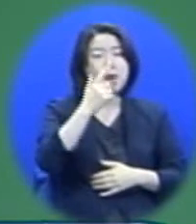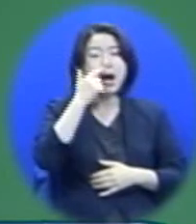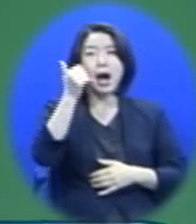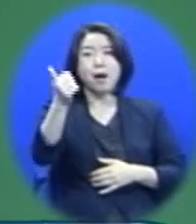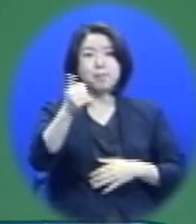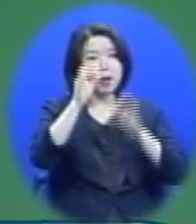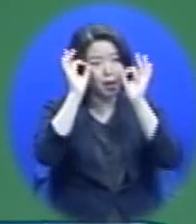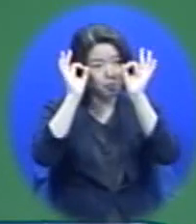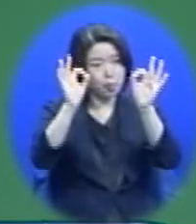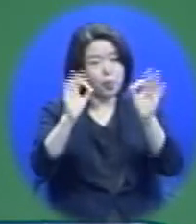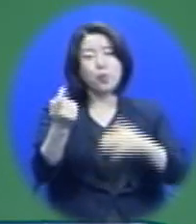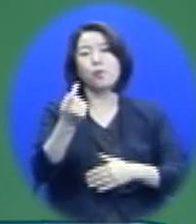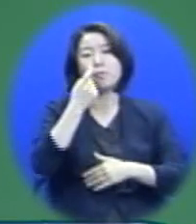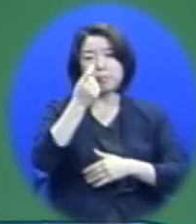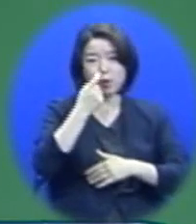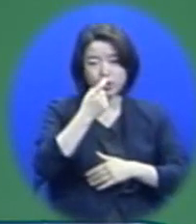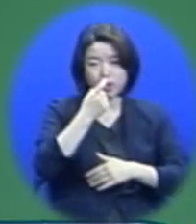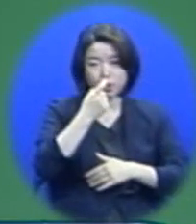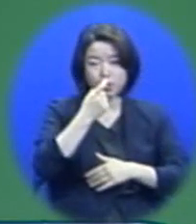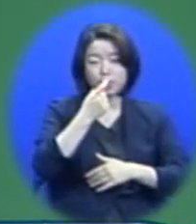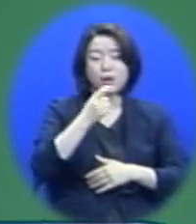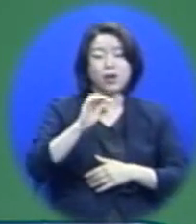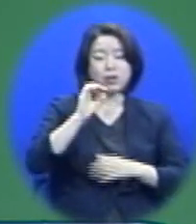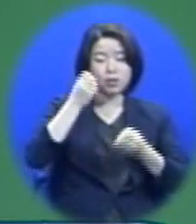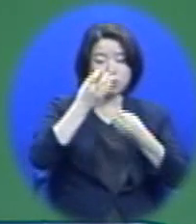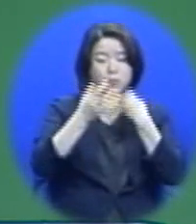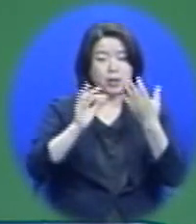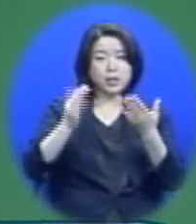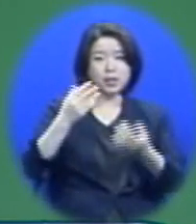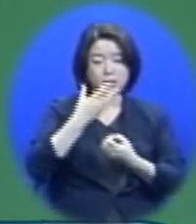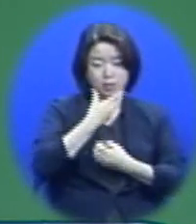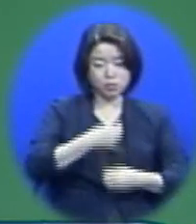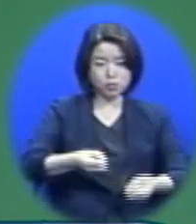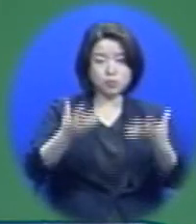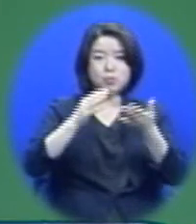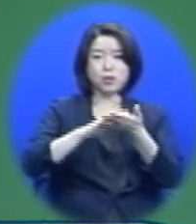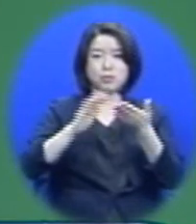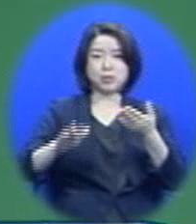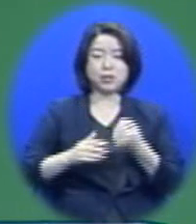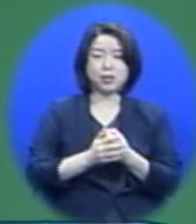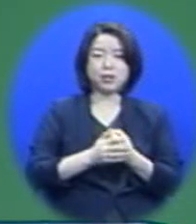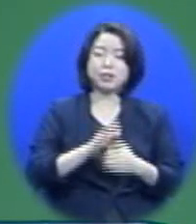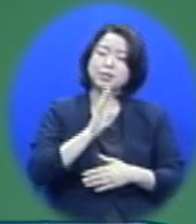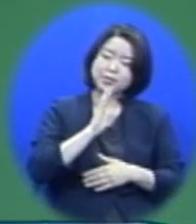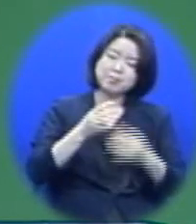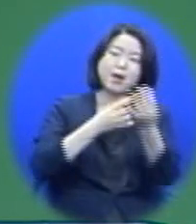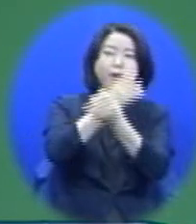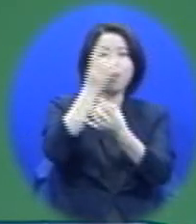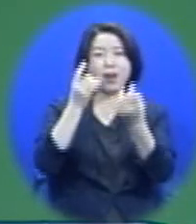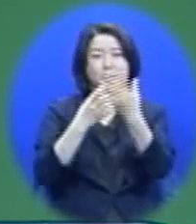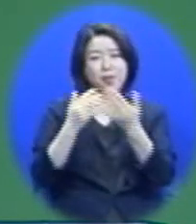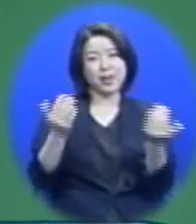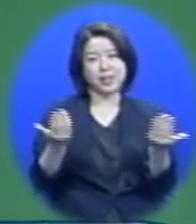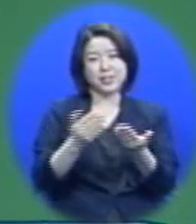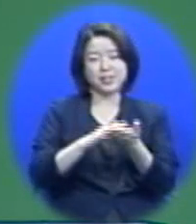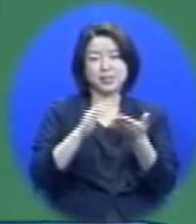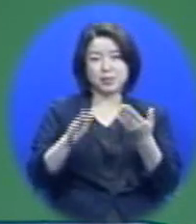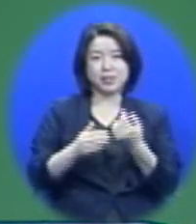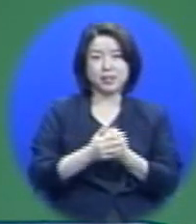깨달았습니다 이렇게 되기를 축복합니다. 정말 이건 황홀한 일이에요.